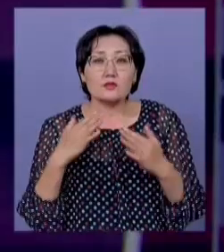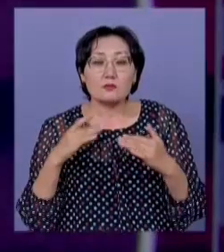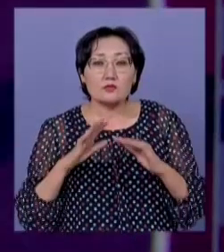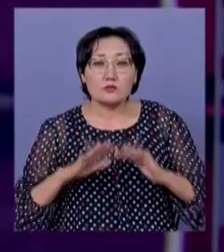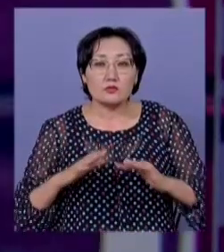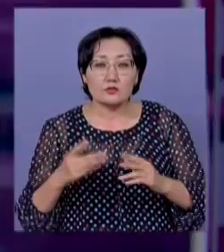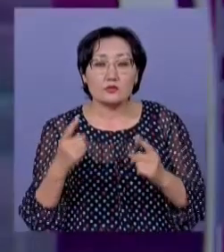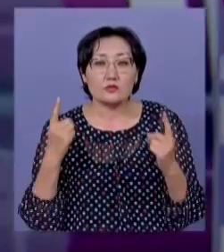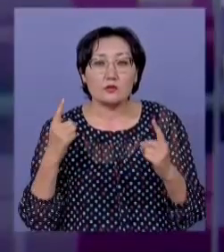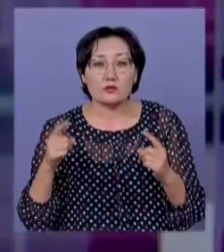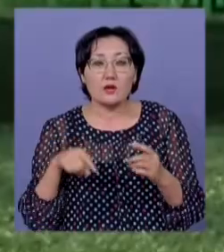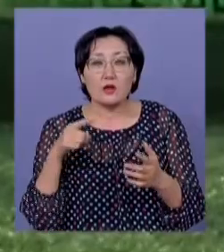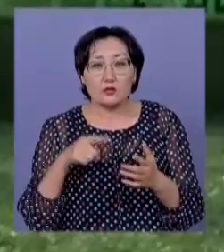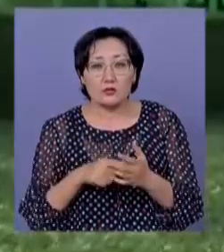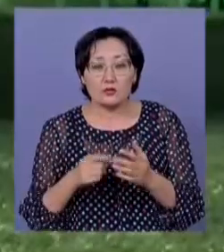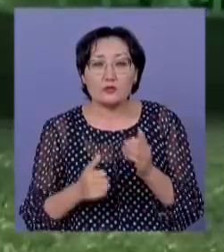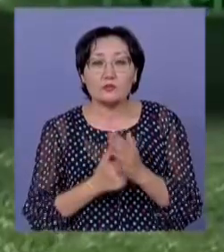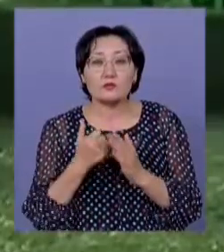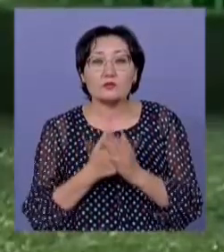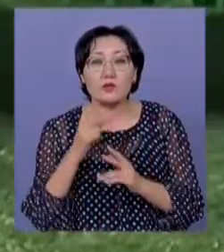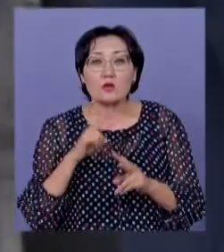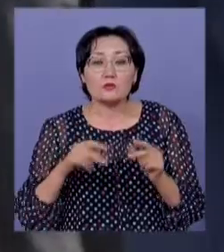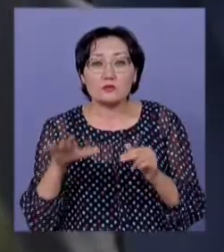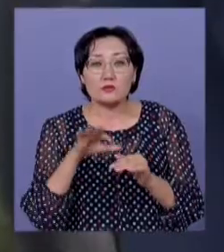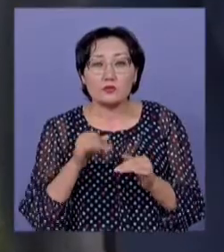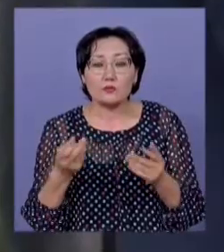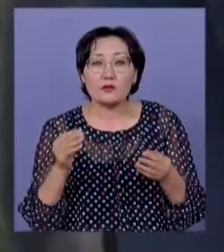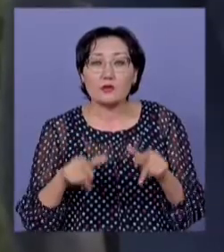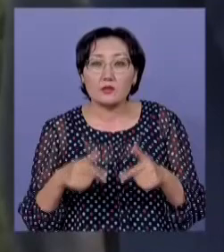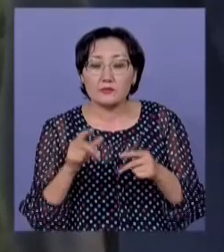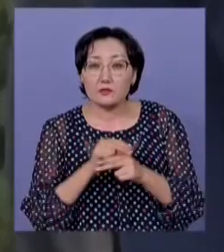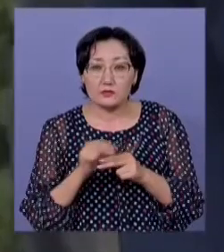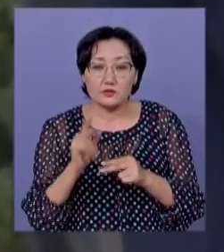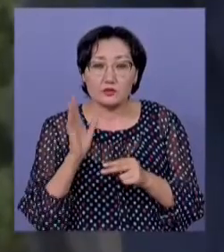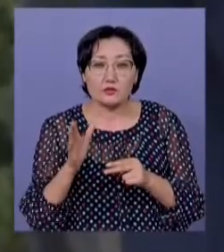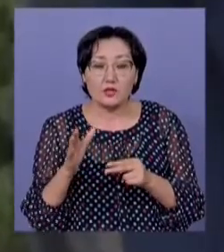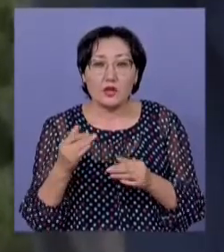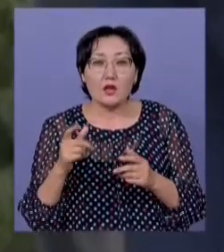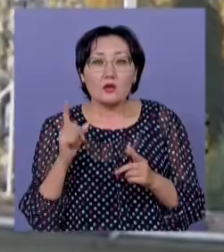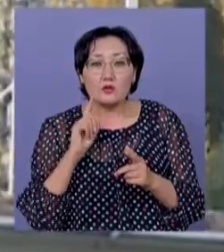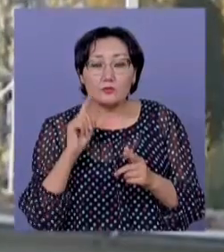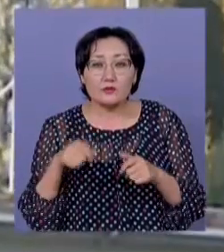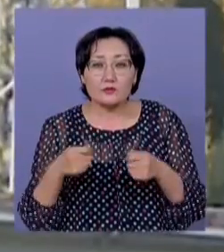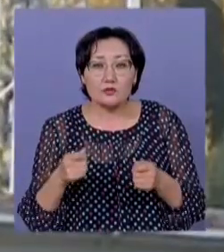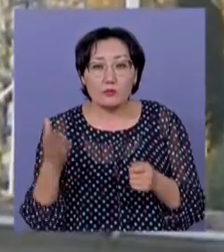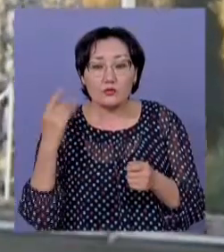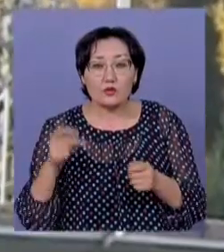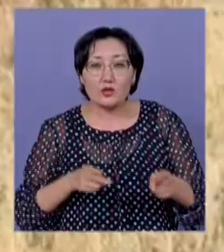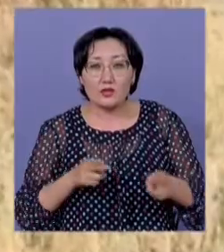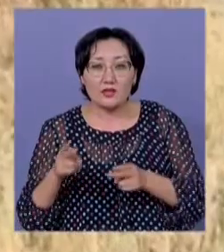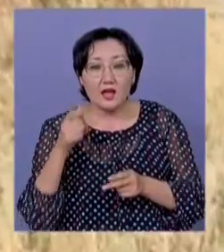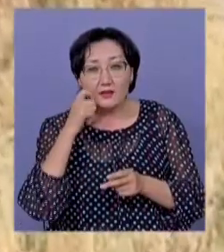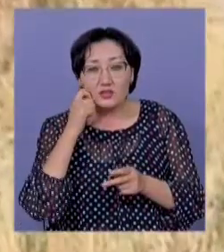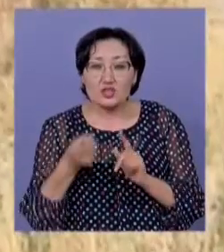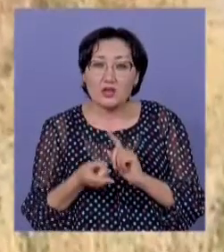орнының алып шаһар мақтанышына айналған тарихи сәулет келбеті қалпына келтіріледі деді. Жалға берушілер бұрынғы конькилерді жаңартып,